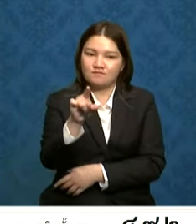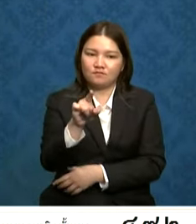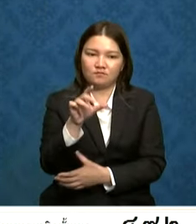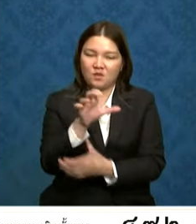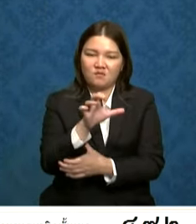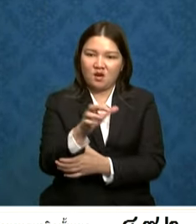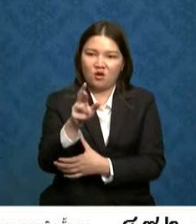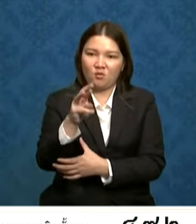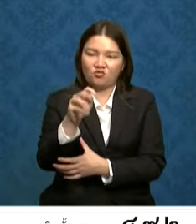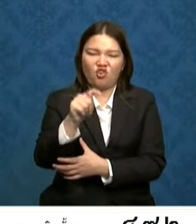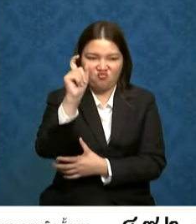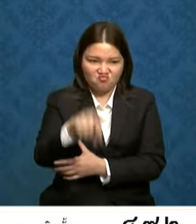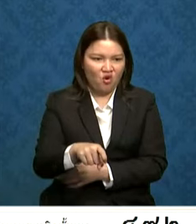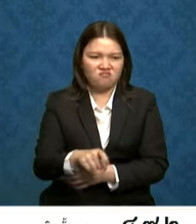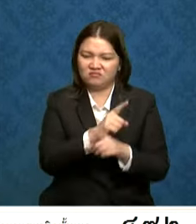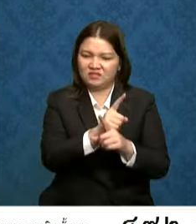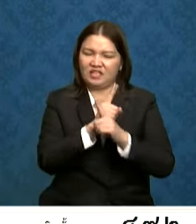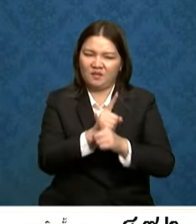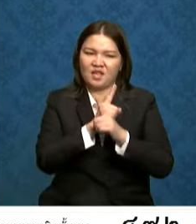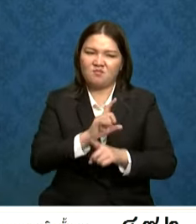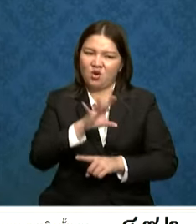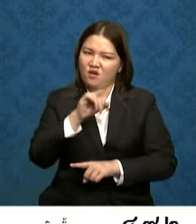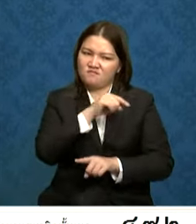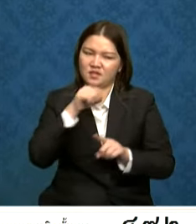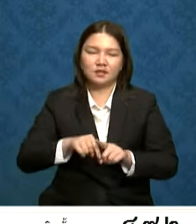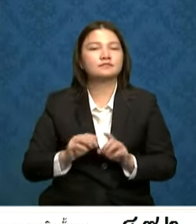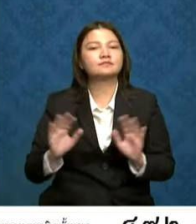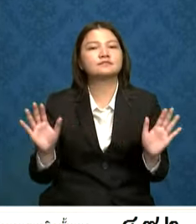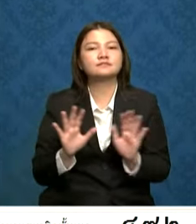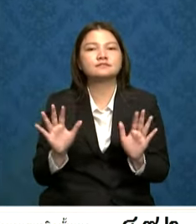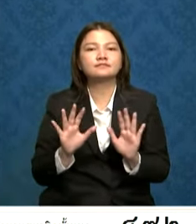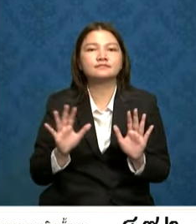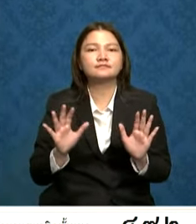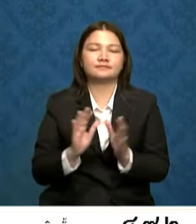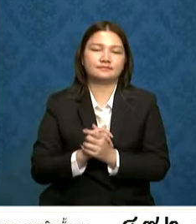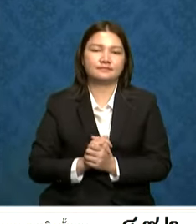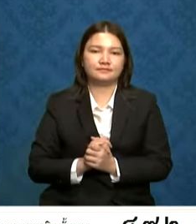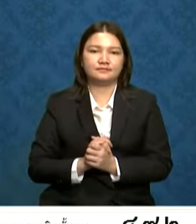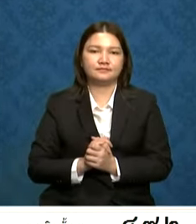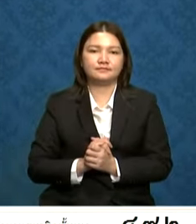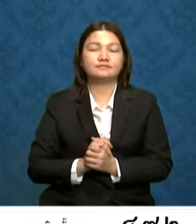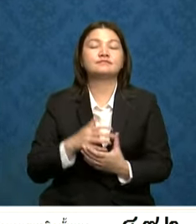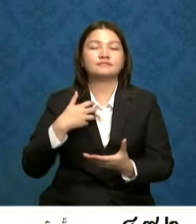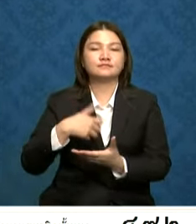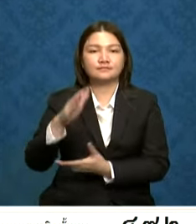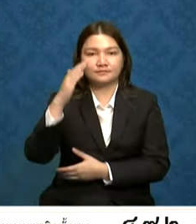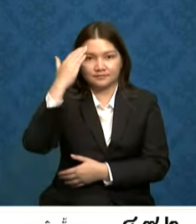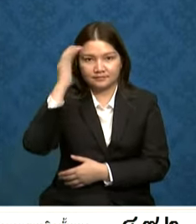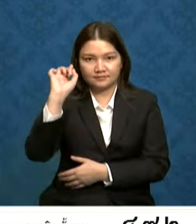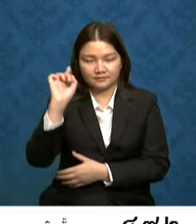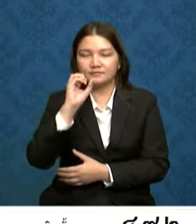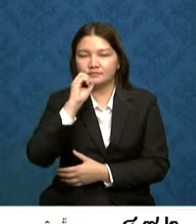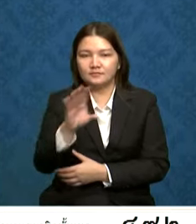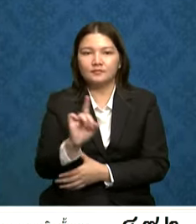คณะรัฐมนตรีที่จะต้องดำเนินการตามที่เสนอท่านประธานที่เคารพครับผมใคร้ขอ